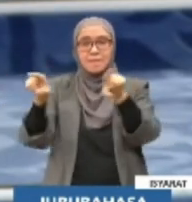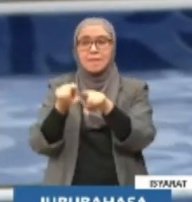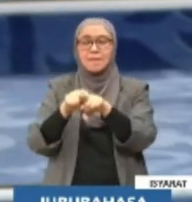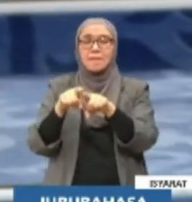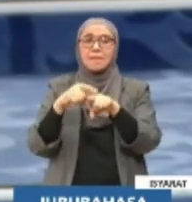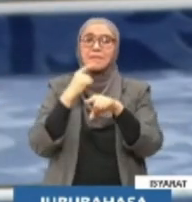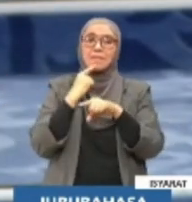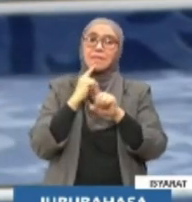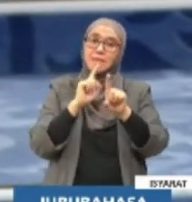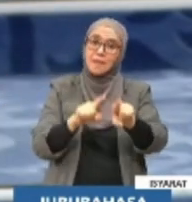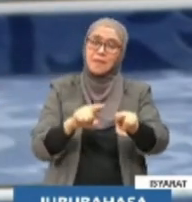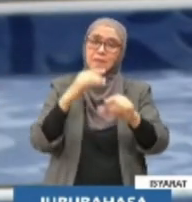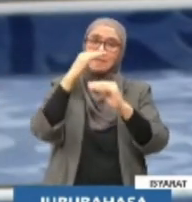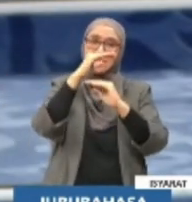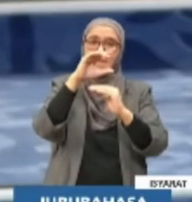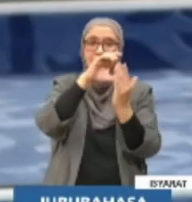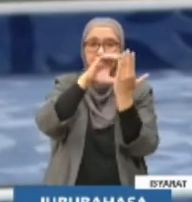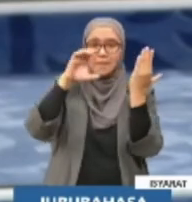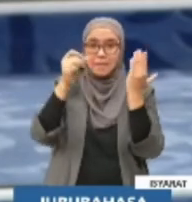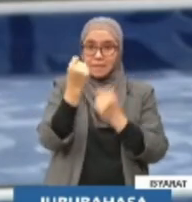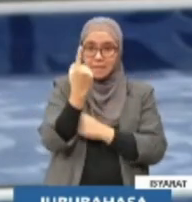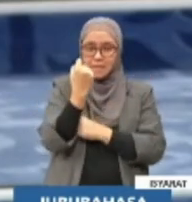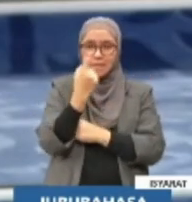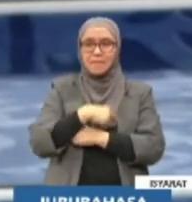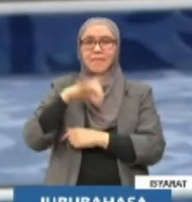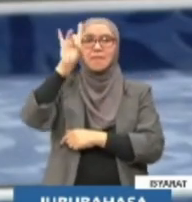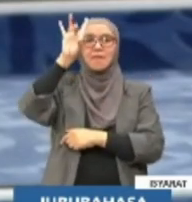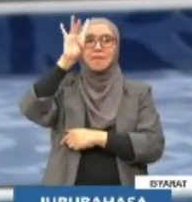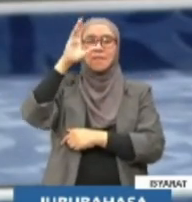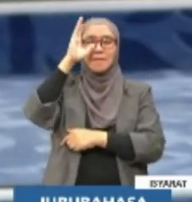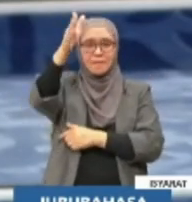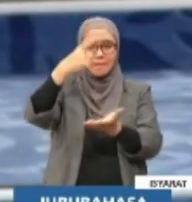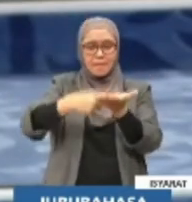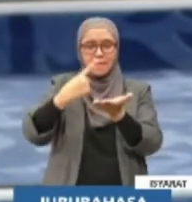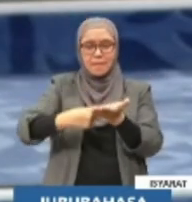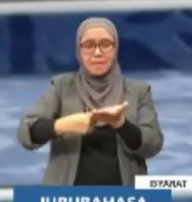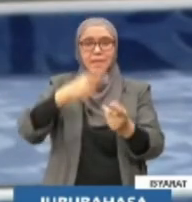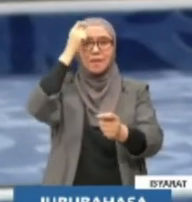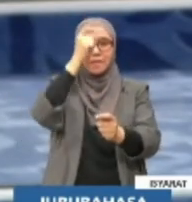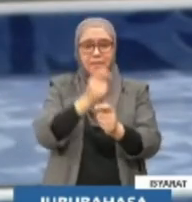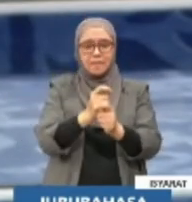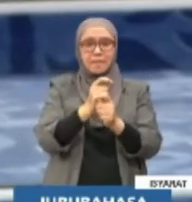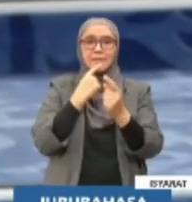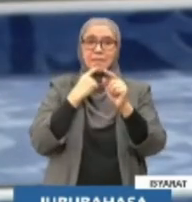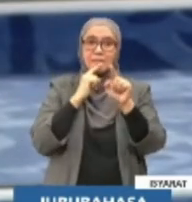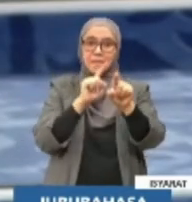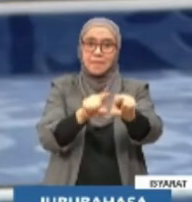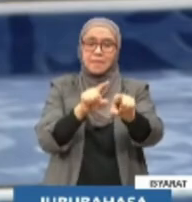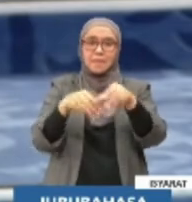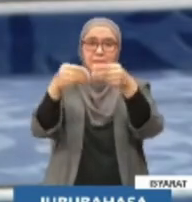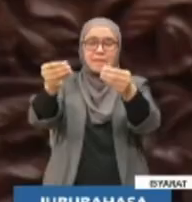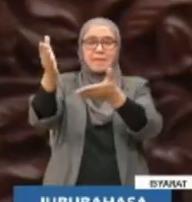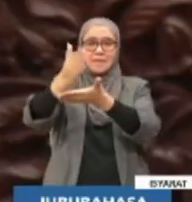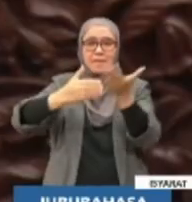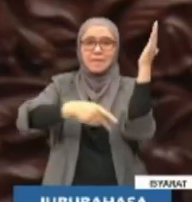jawaban saya tadi dan insya Allah kita akan berbincang dan untuk menentukan hari head menetapkan jawaban diberi kepada